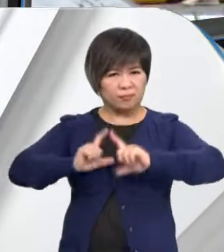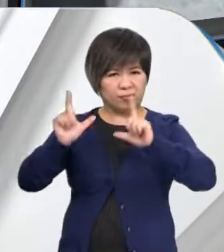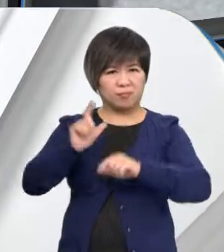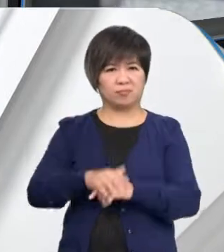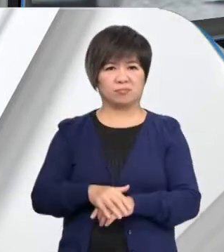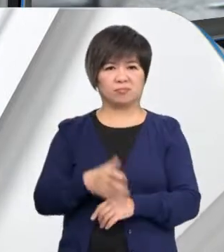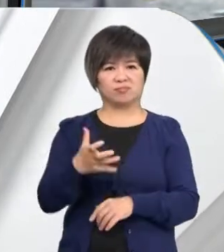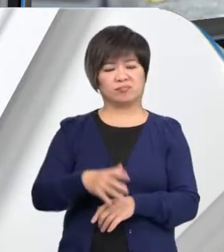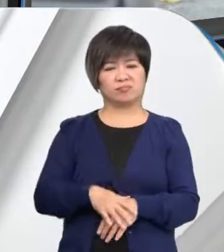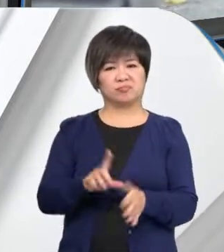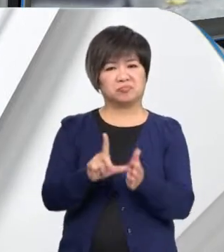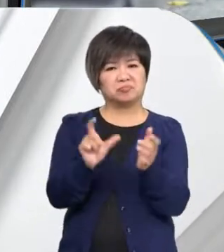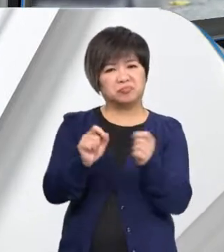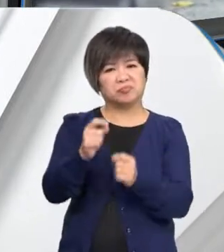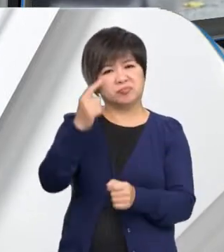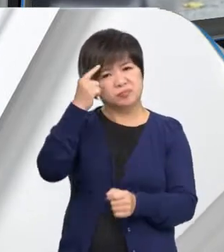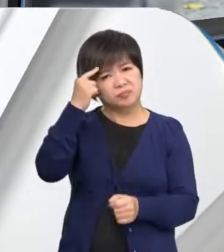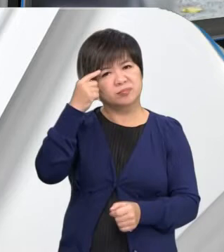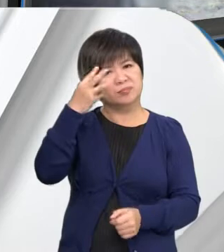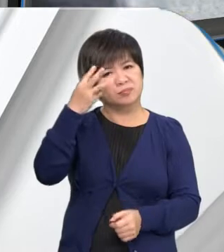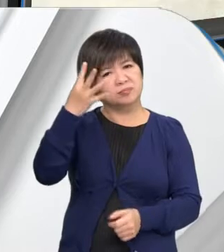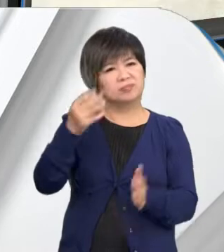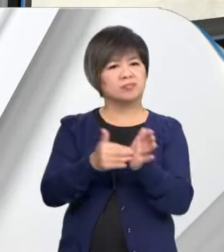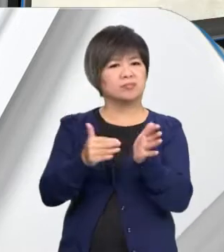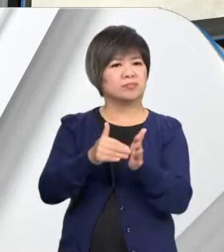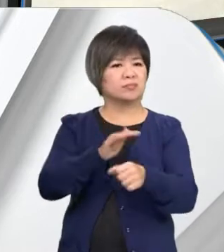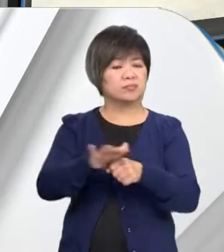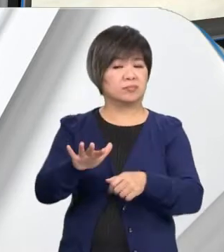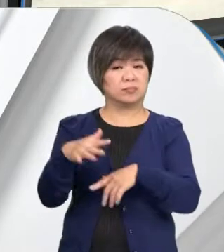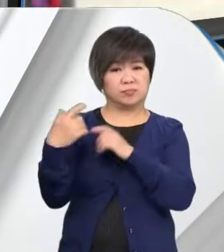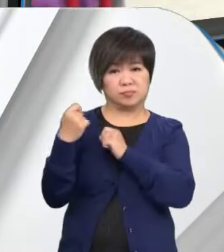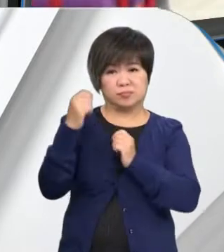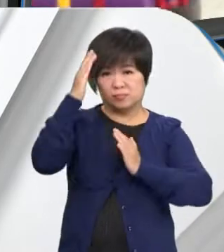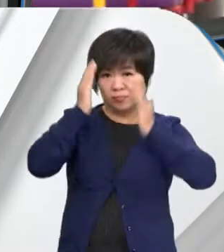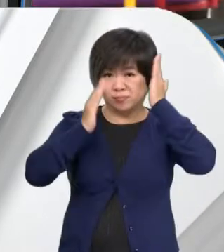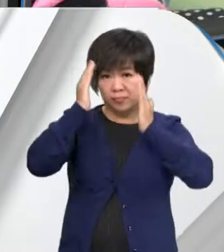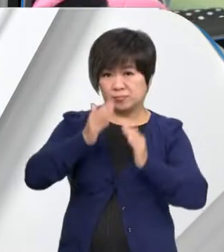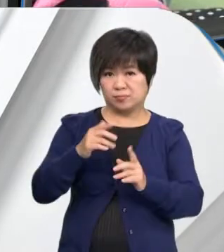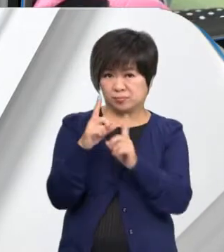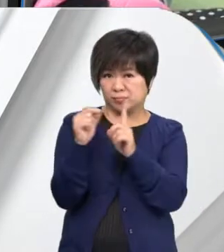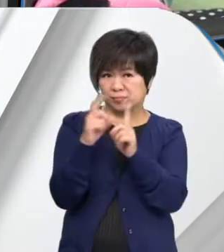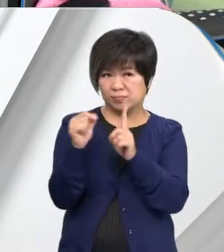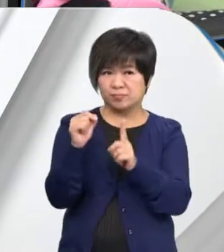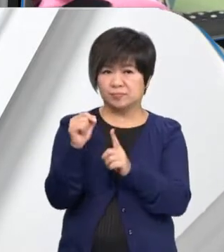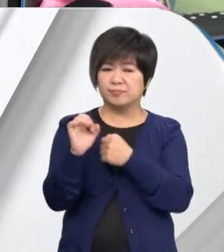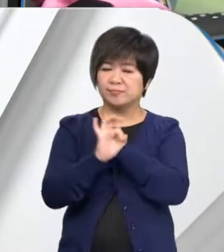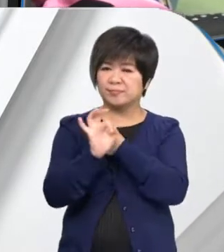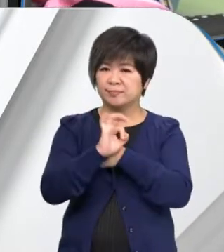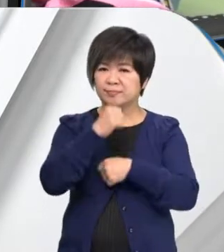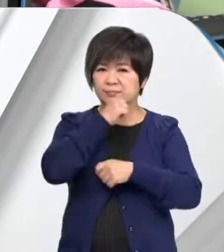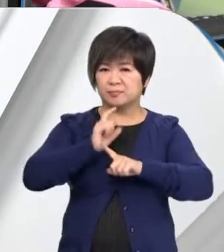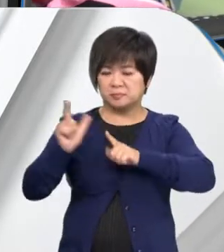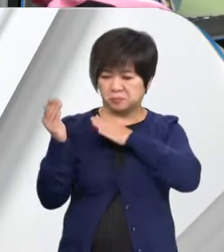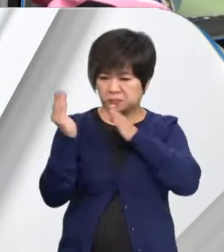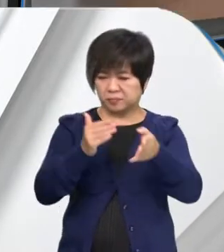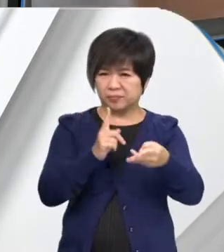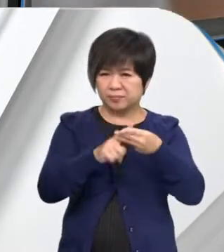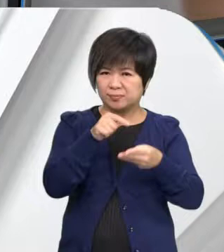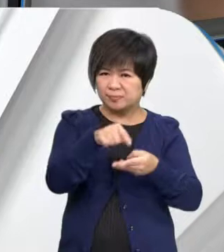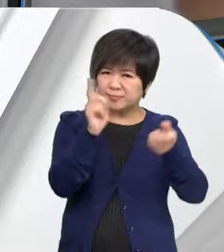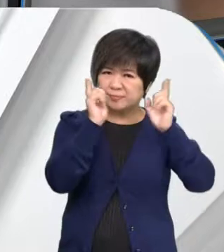占三到四亿的行程。最近开始进入马来西亚的航团，将推动列作主要行